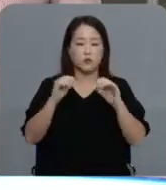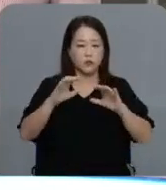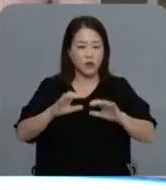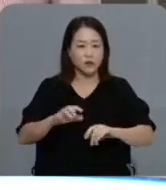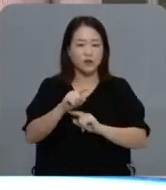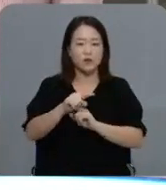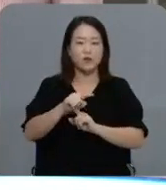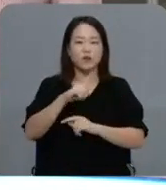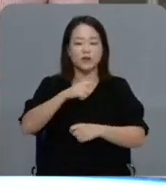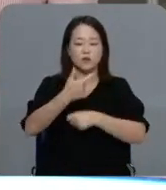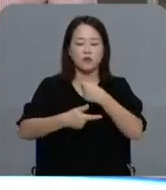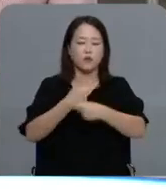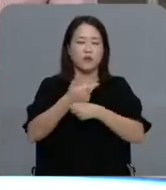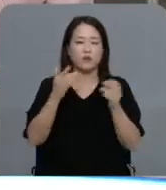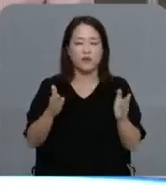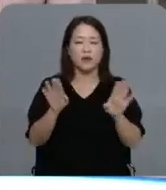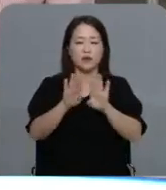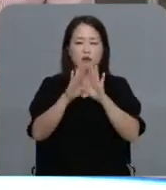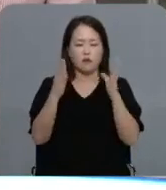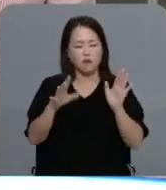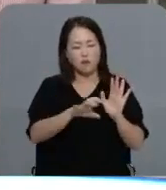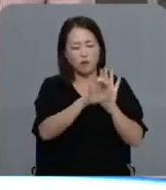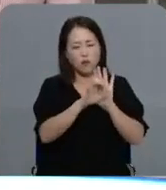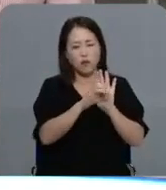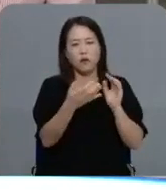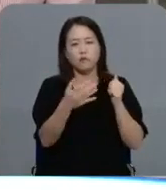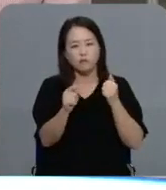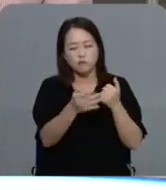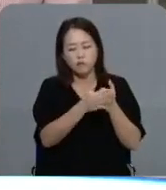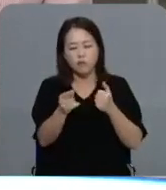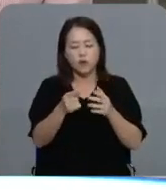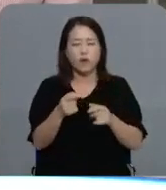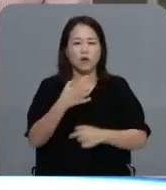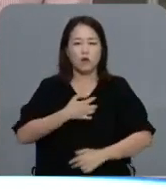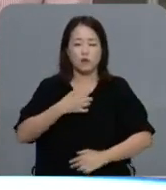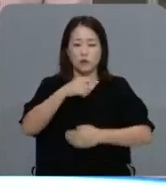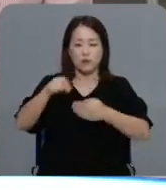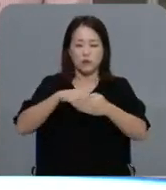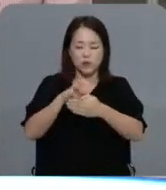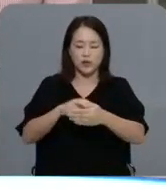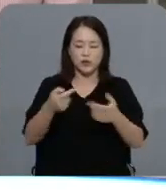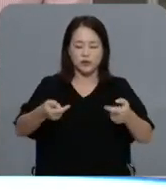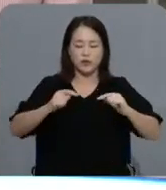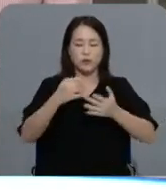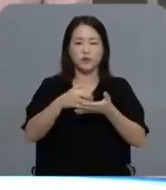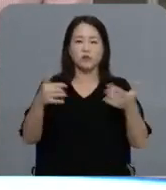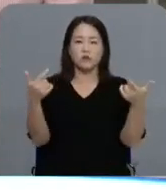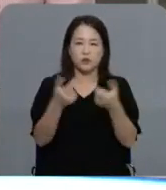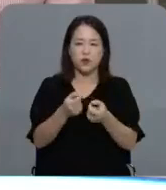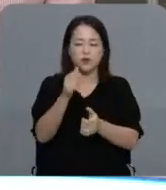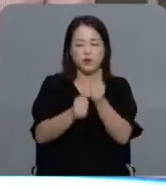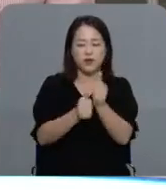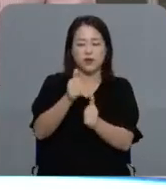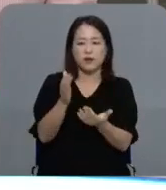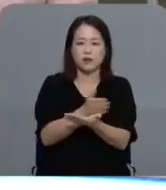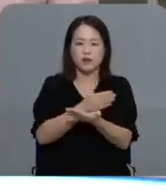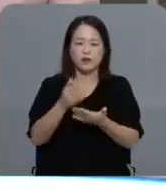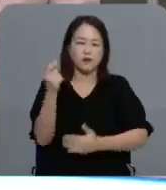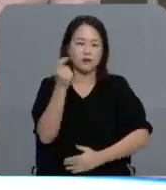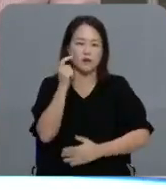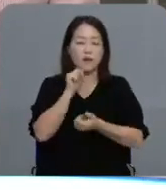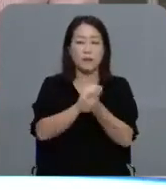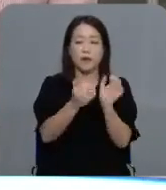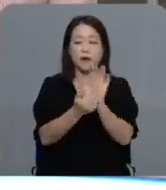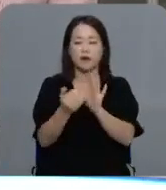16년 만에 열립니다. 코로나19 우려 속에 참가 인원을 줄이고 경기장을 분산하는 등 철저한 방역이